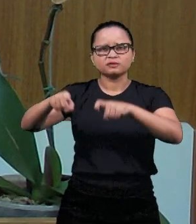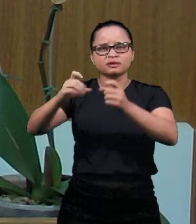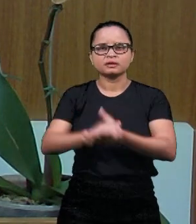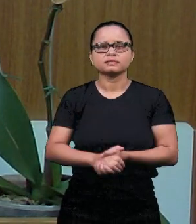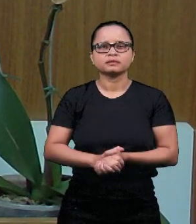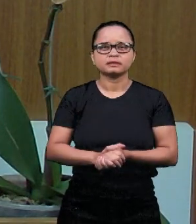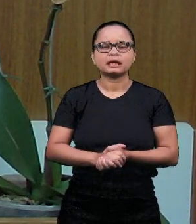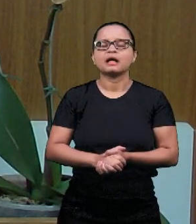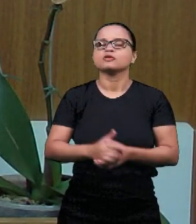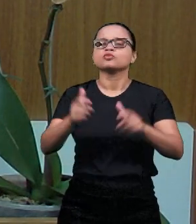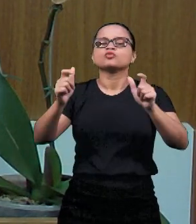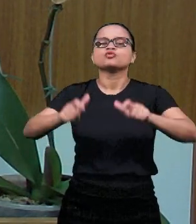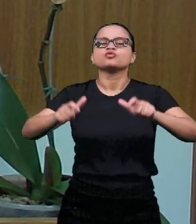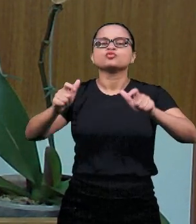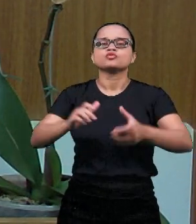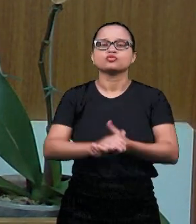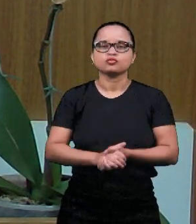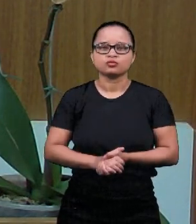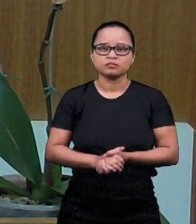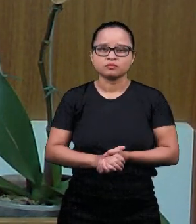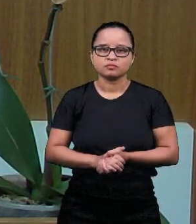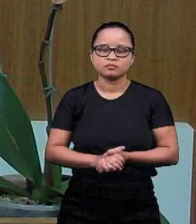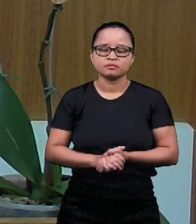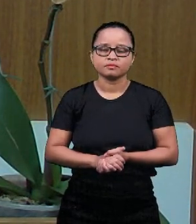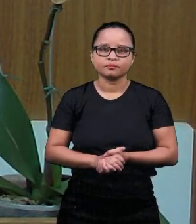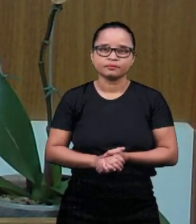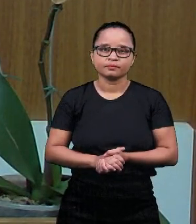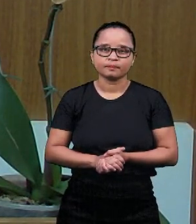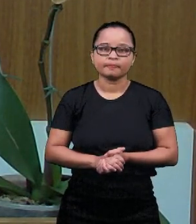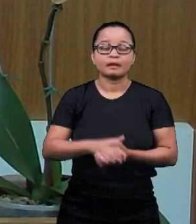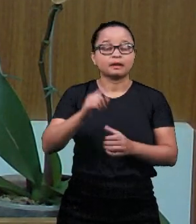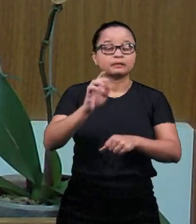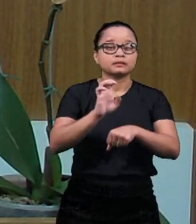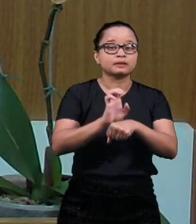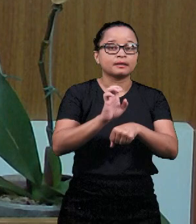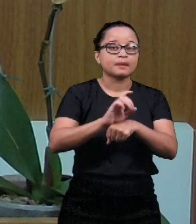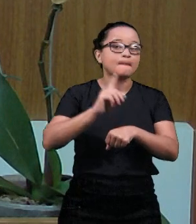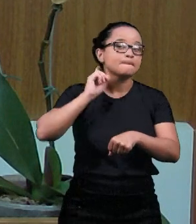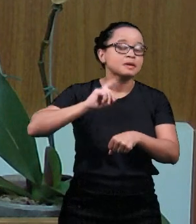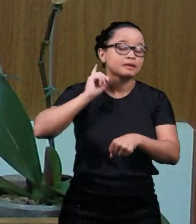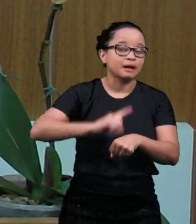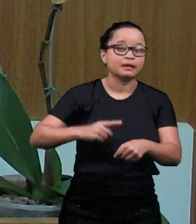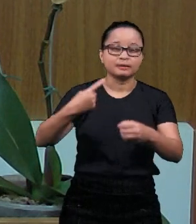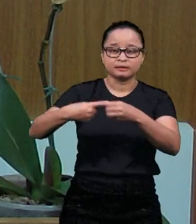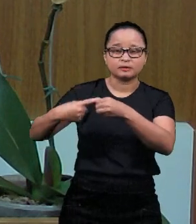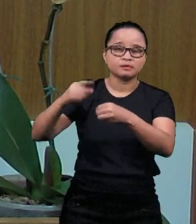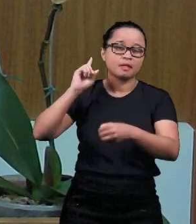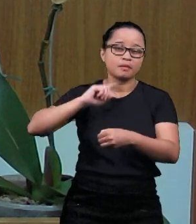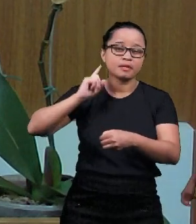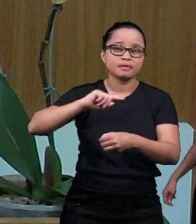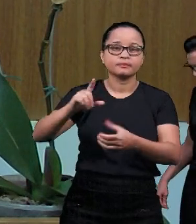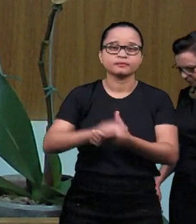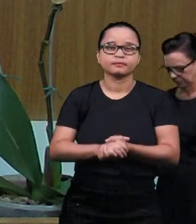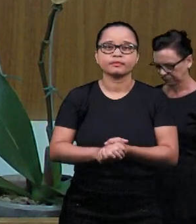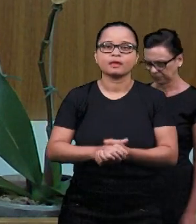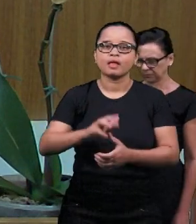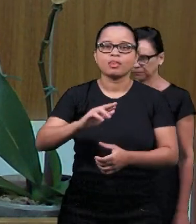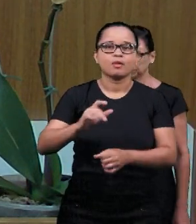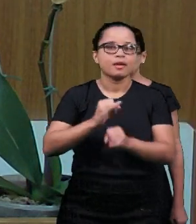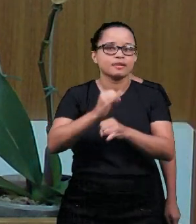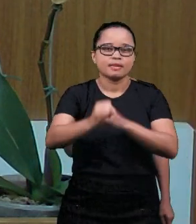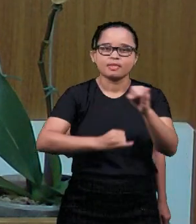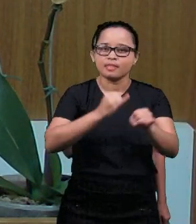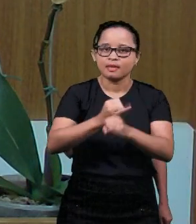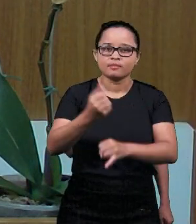dans la région de Minas Gerais, dans l'arrière-pays du Minas Gerais. Il n'a pas de signal d'Internet,